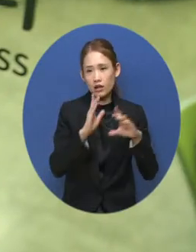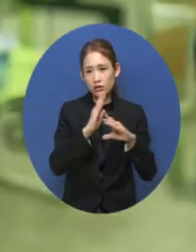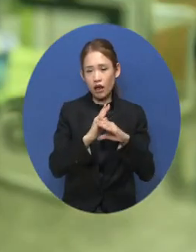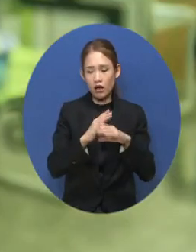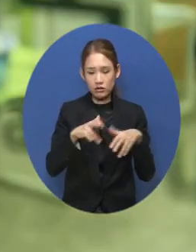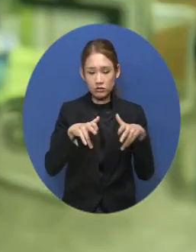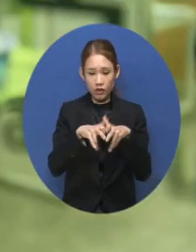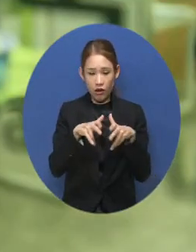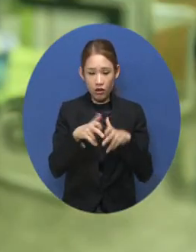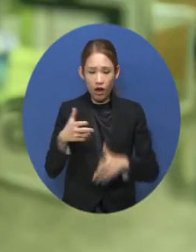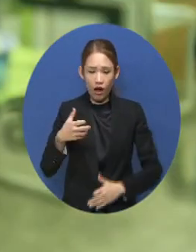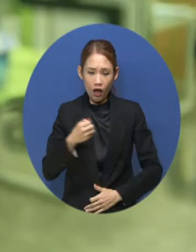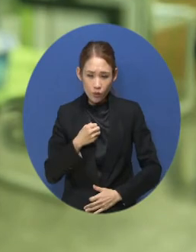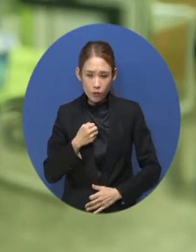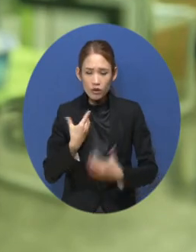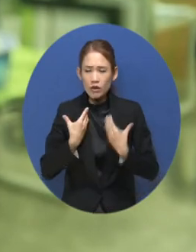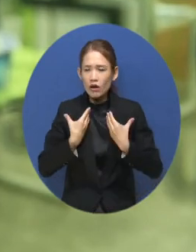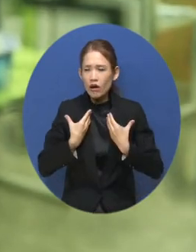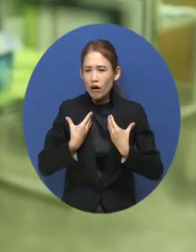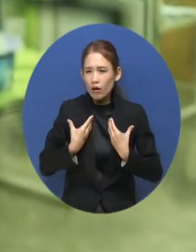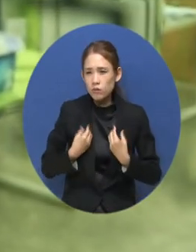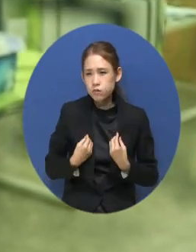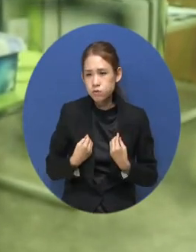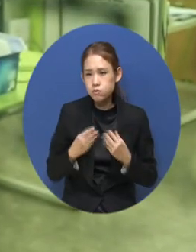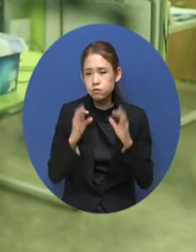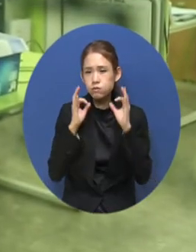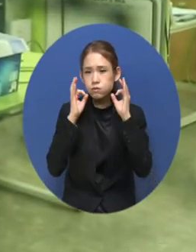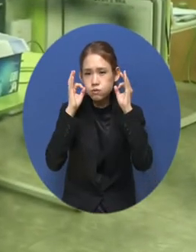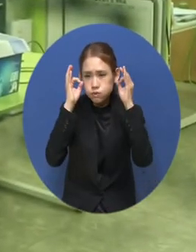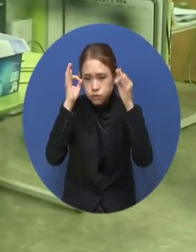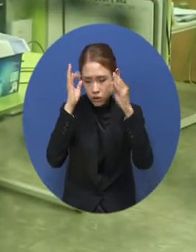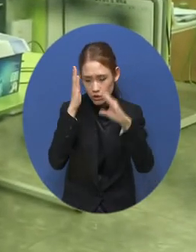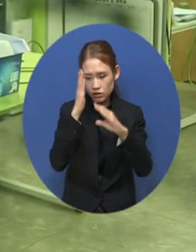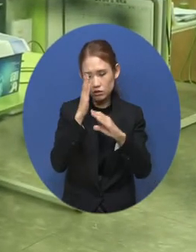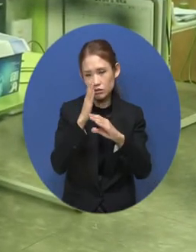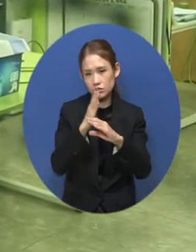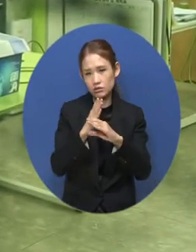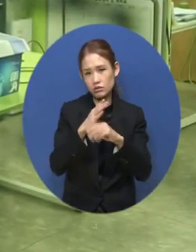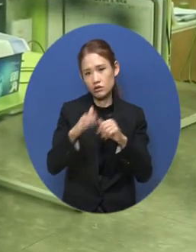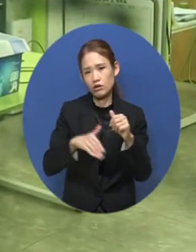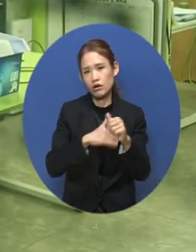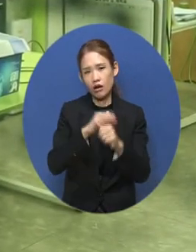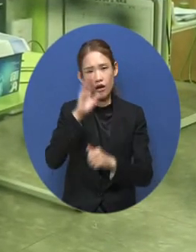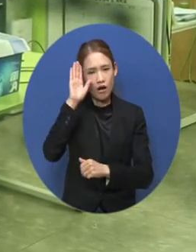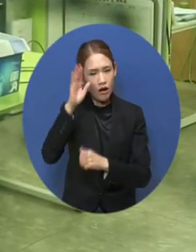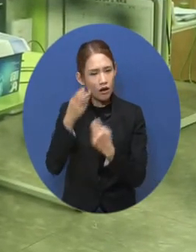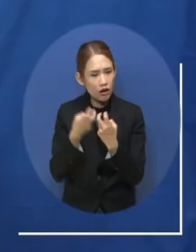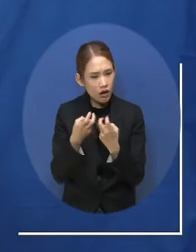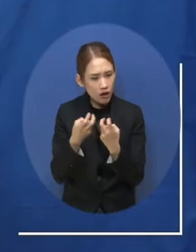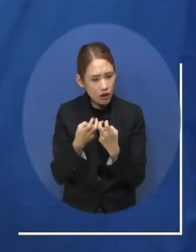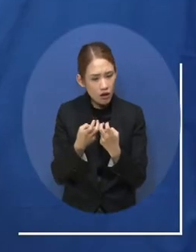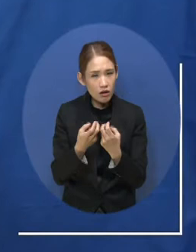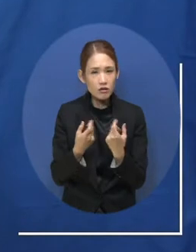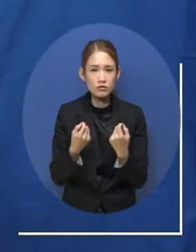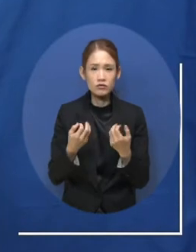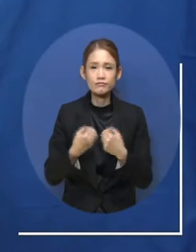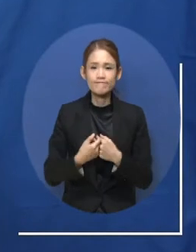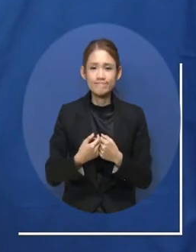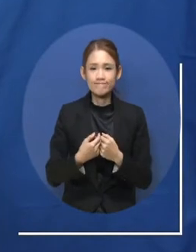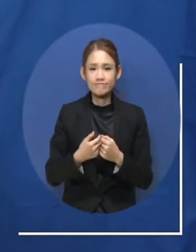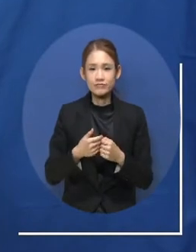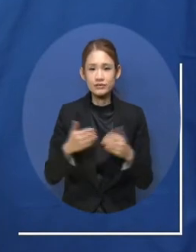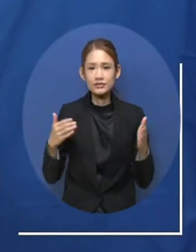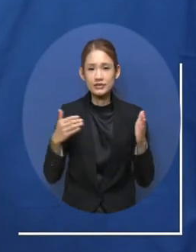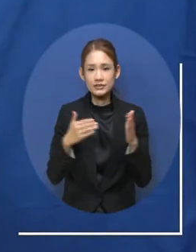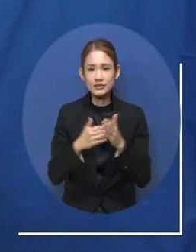얻고서 절망 속에서 허우적거리던 당시의 제가 이렇게 살아갈 거라 감히 상사 이상